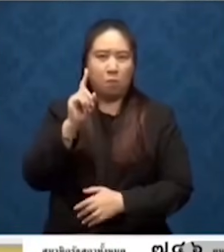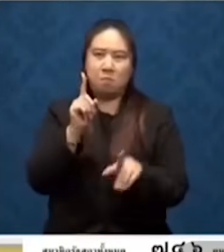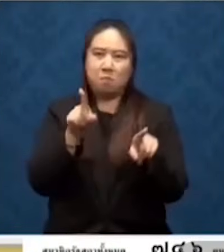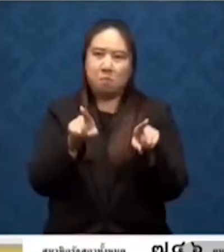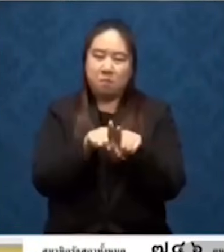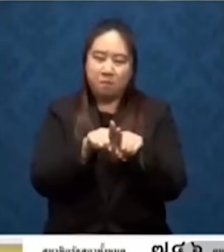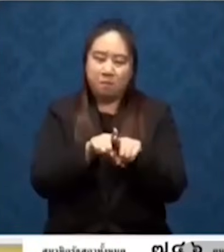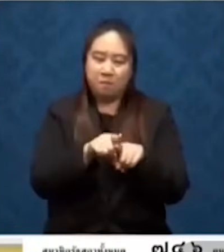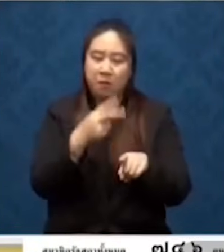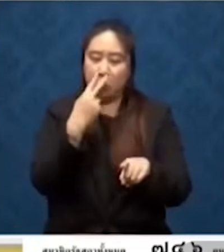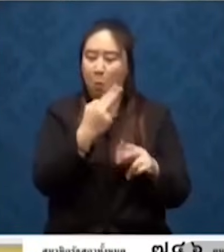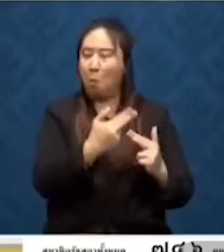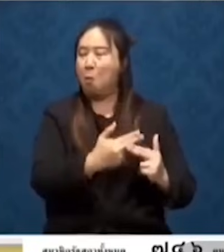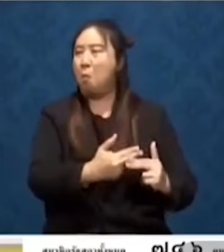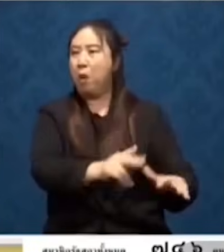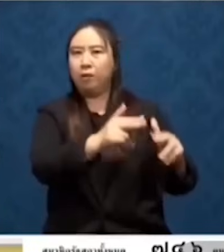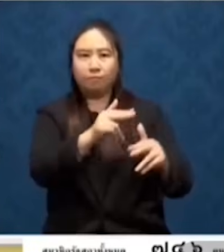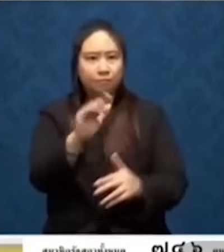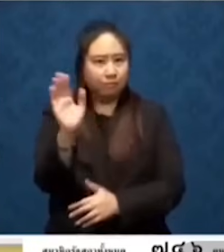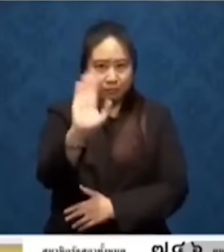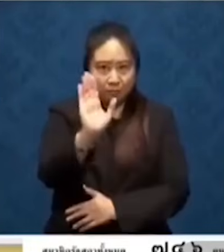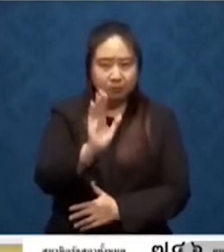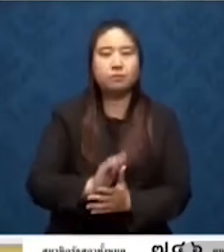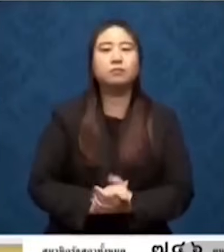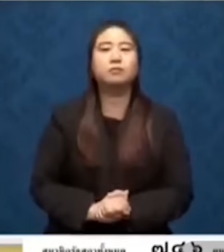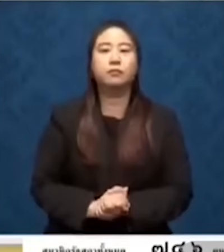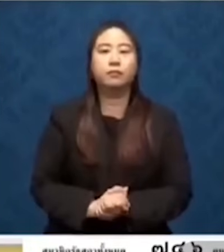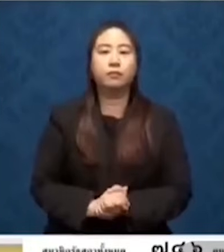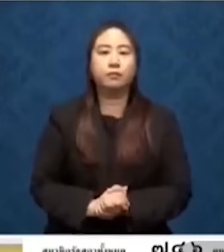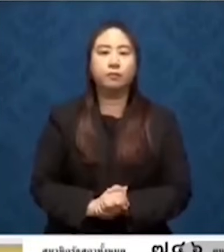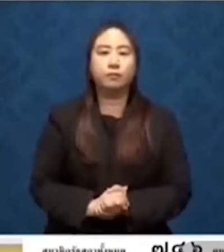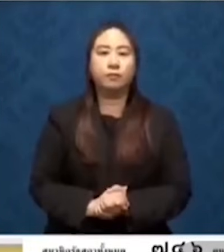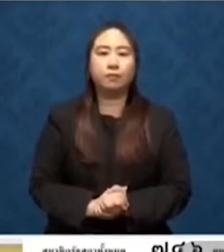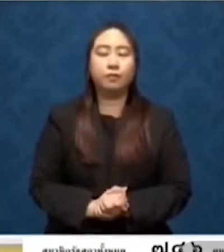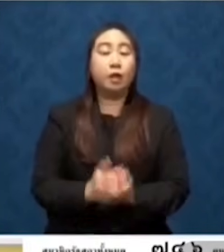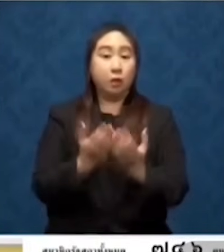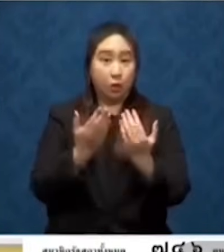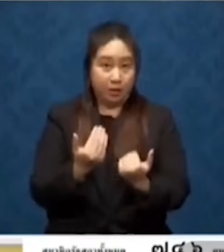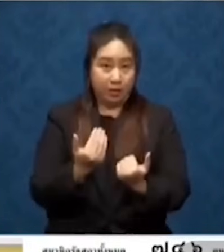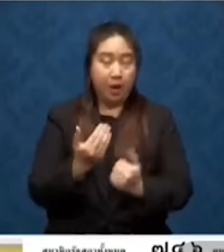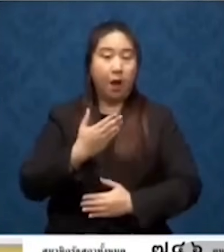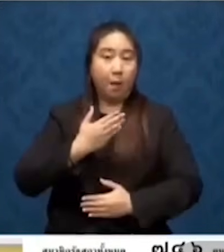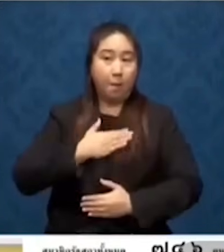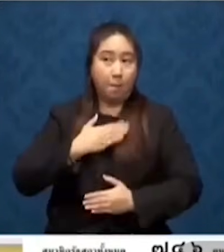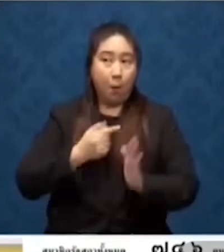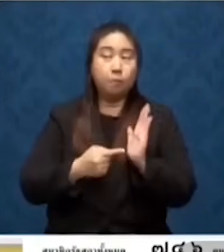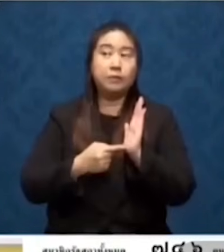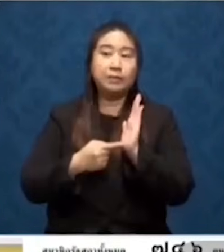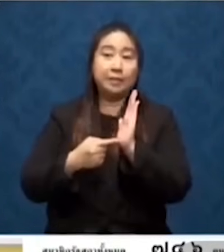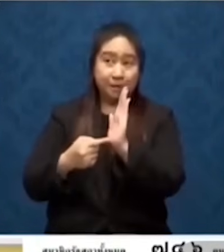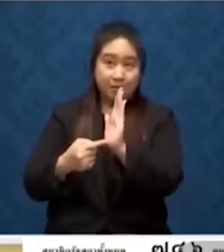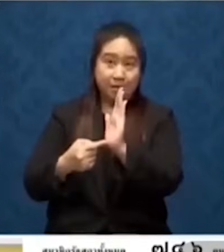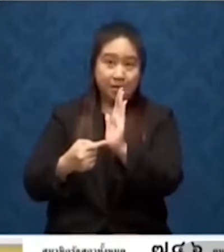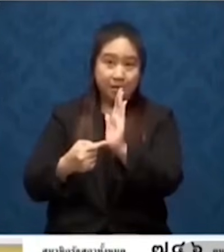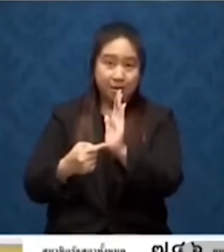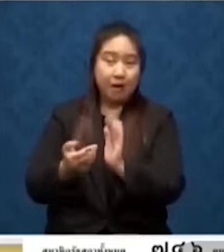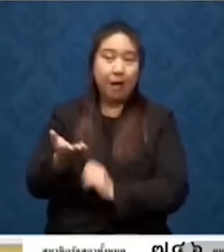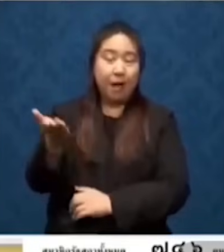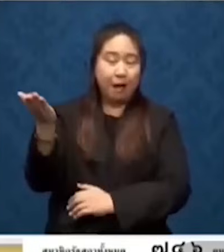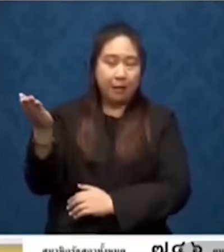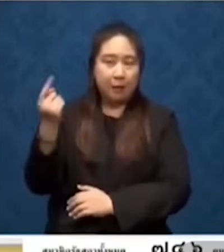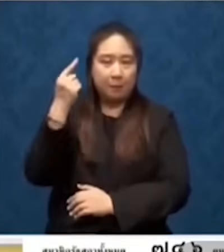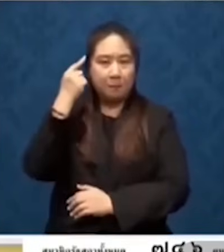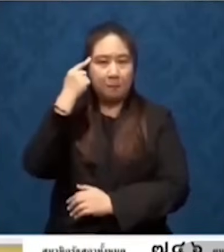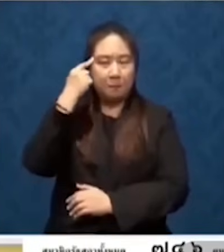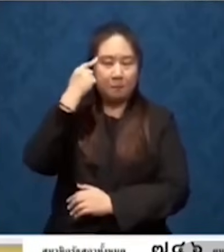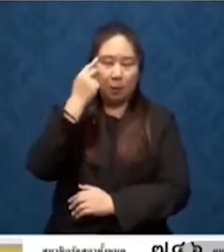ะมองข้ามละเลยไปท่านครับผมเสนอว่าท่านทบทวนเหตุการณ์นี้ตาม